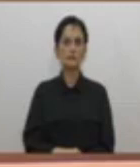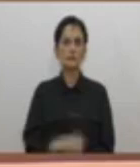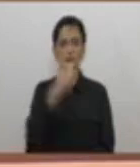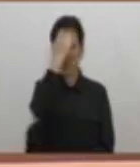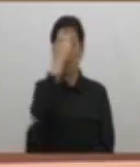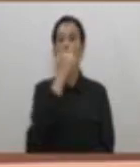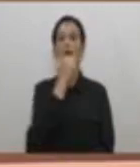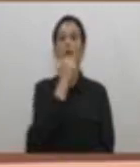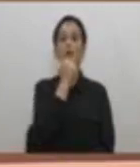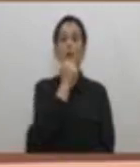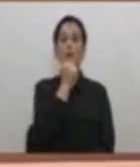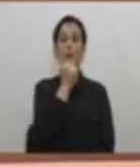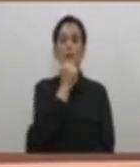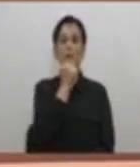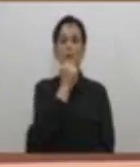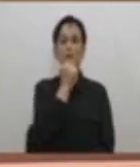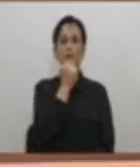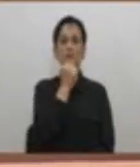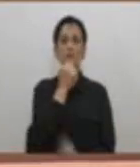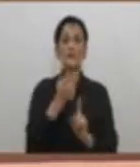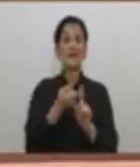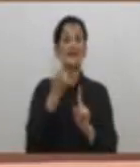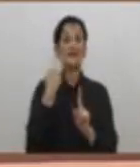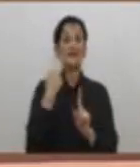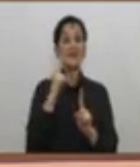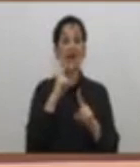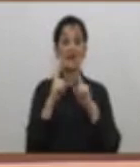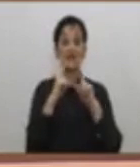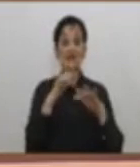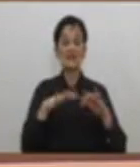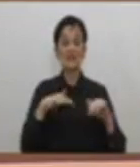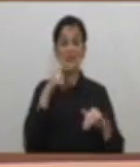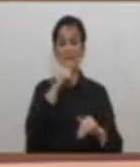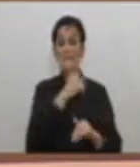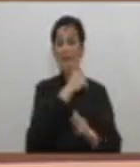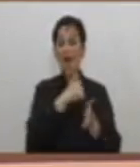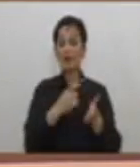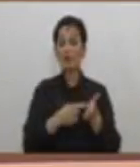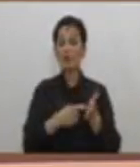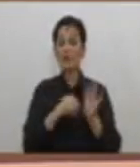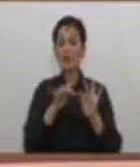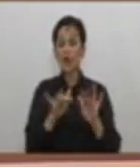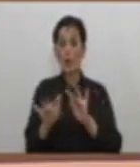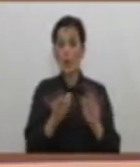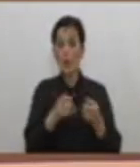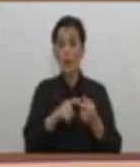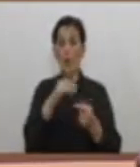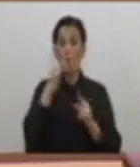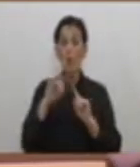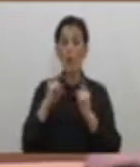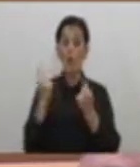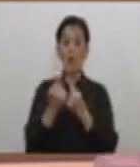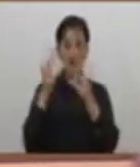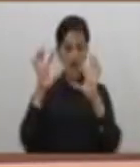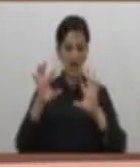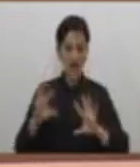Madloba. Țin asasesi orcuira și parul sagamudie pe mocmedeve tandaka și rebit, umralu s-o bis eurebis canon proiect de